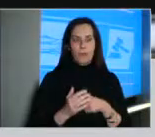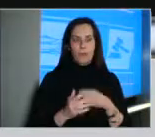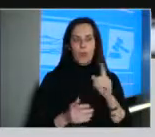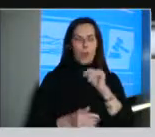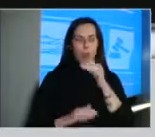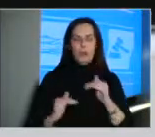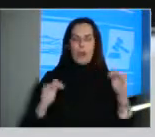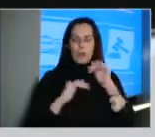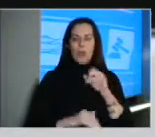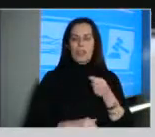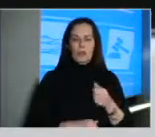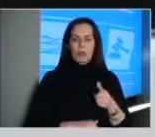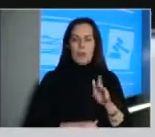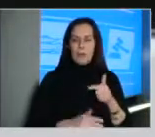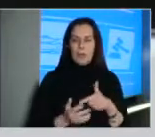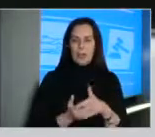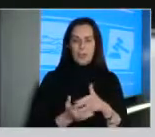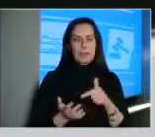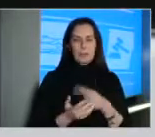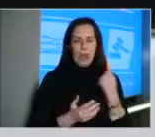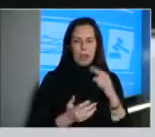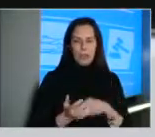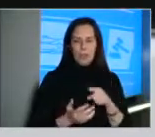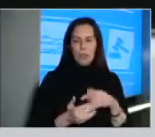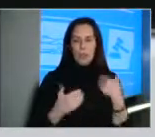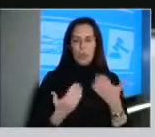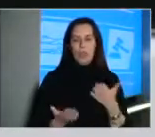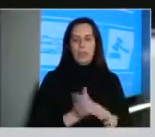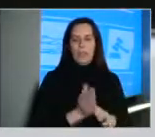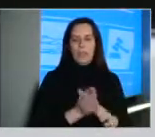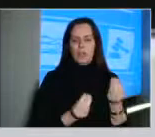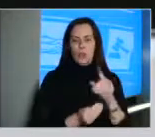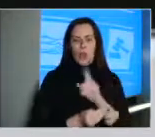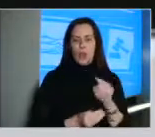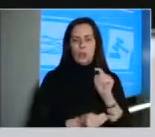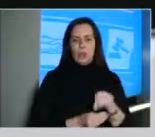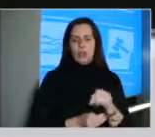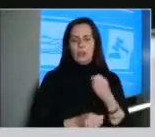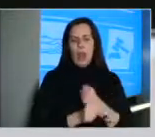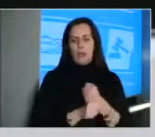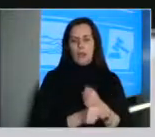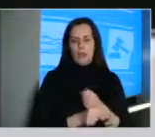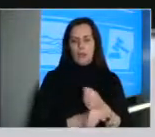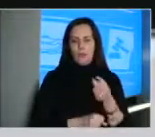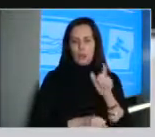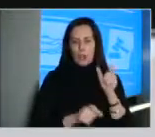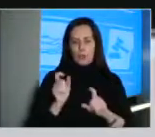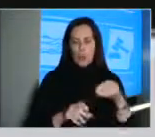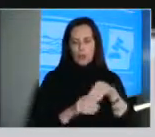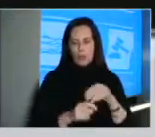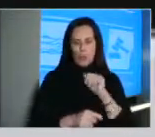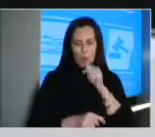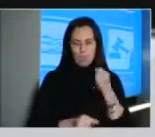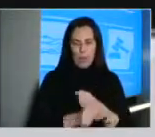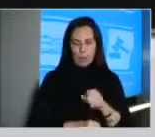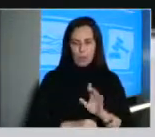רוצים להעלות את קצוות הזקנה אולי מסיבה עיקרית שזה נותן תמריץ נוסף, לא להיכנס לכוח העבודה לאוכלוסיות שלא משתתפות ולא רוצים